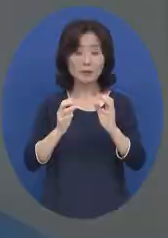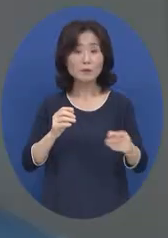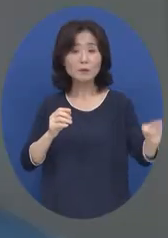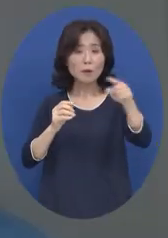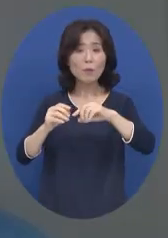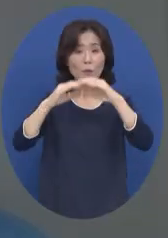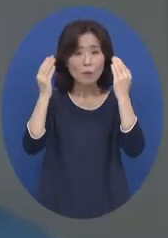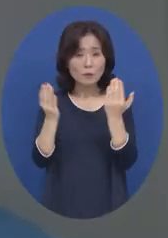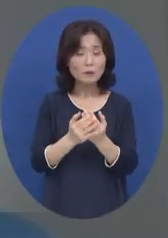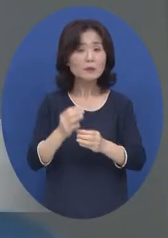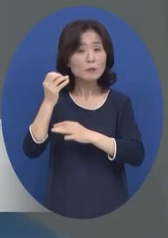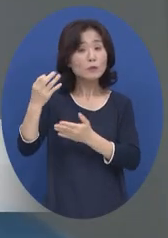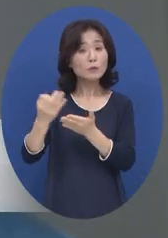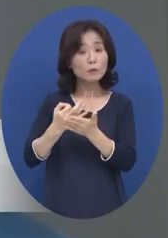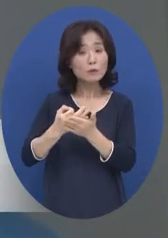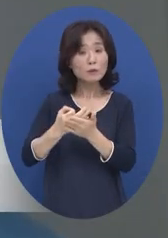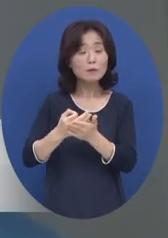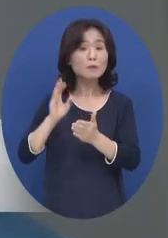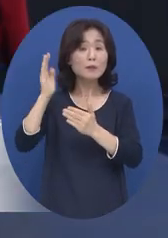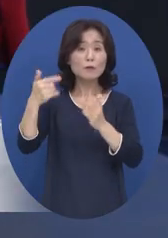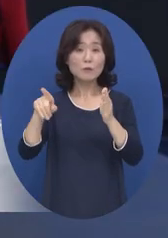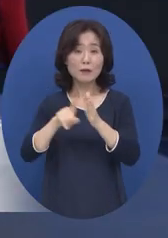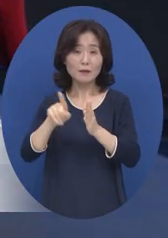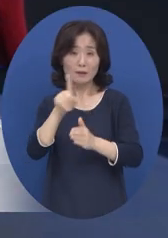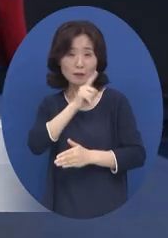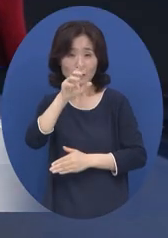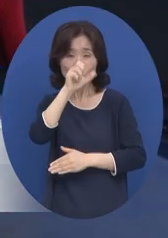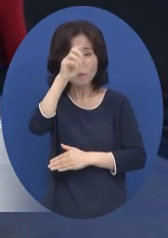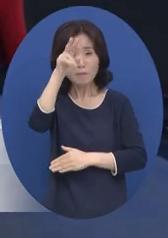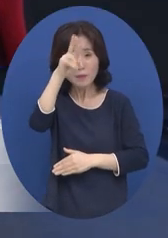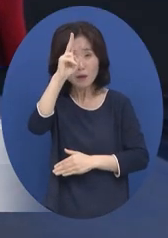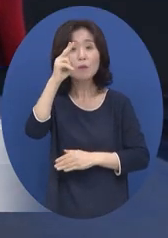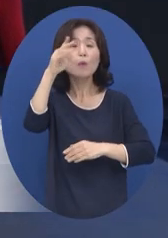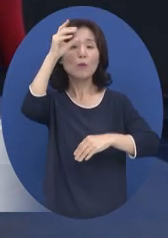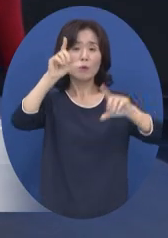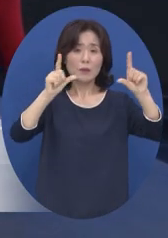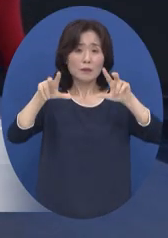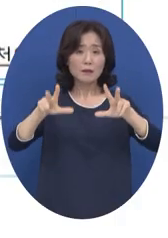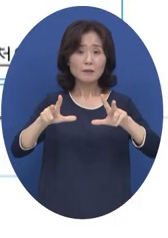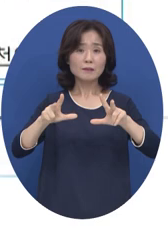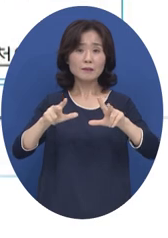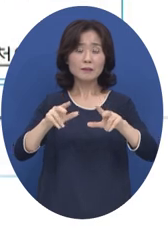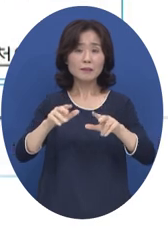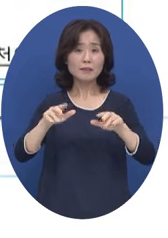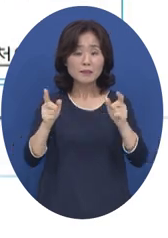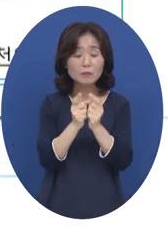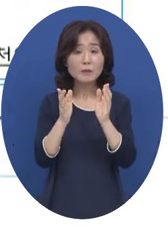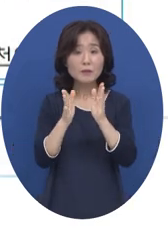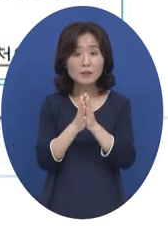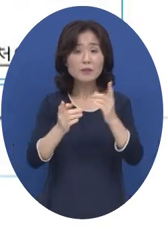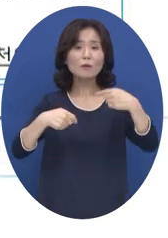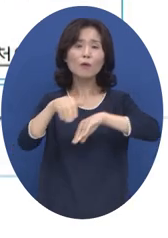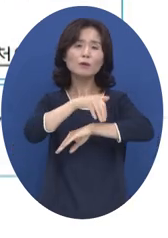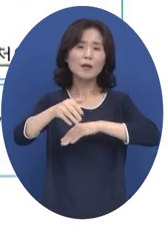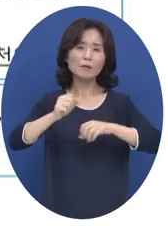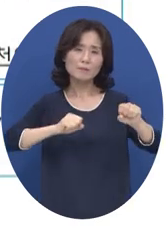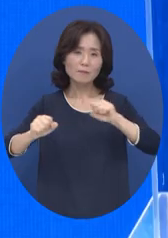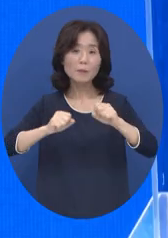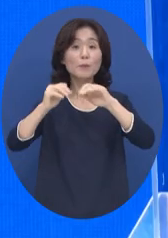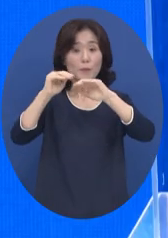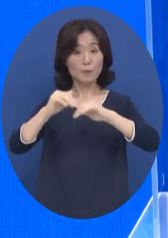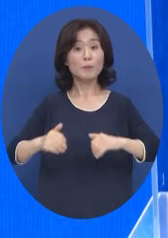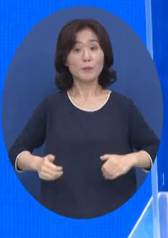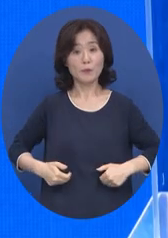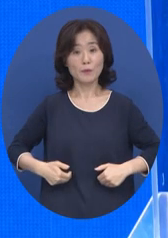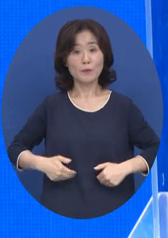모두 기본소득 이야말로 미래를 위한 최적의 모델이며 이제는 실험 을 넘어 실질적인 정책으로 구체화 해야